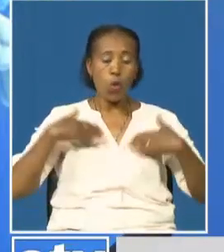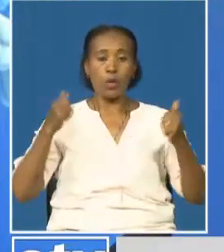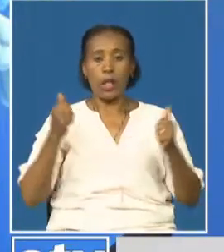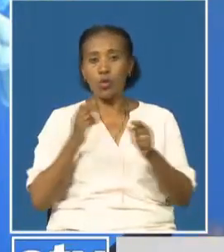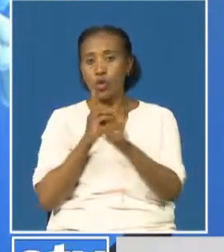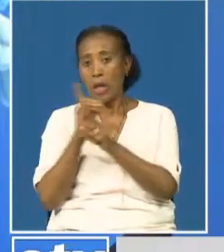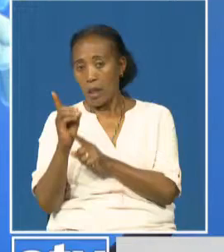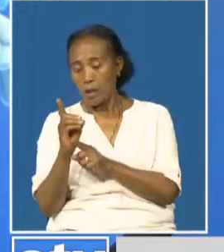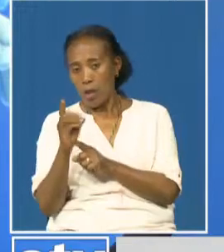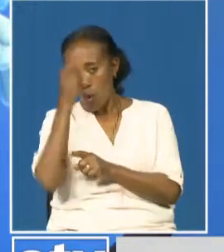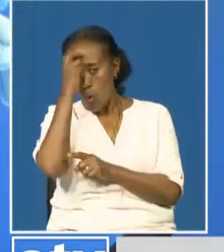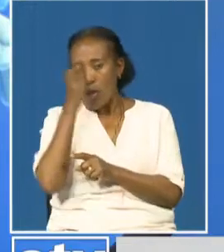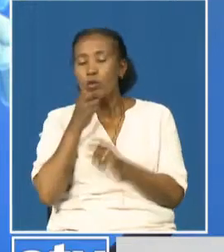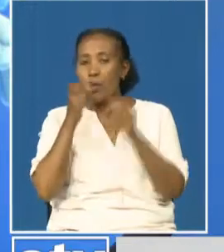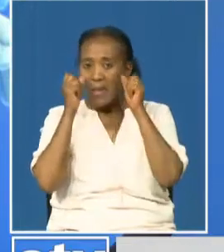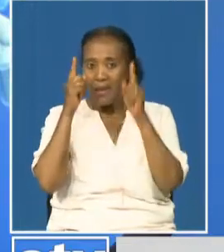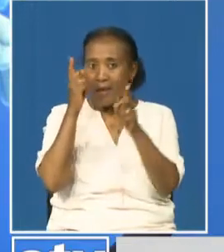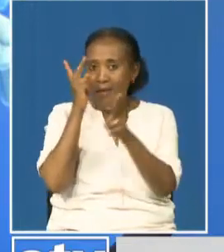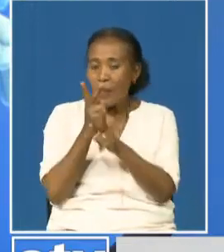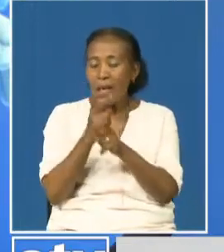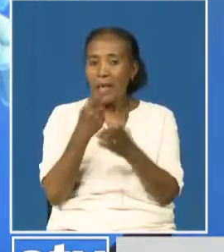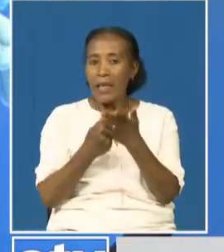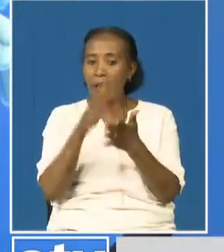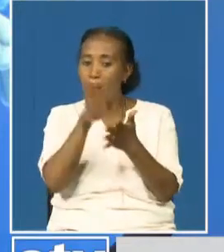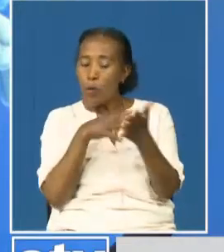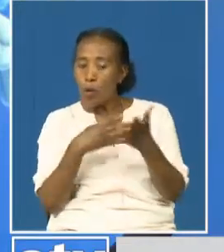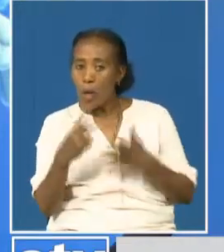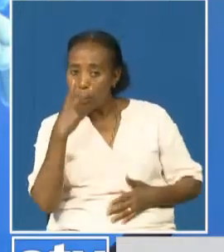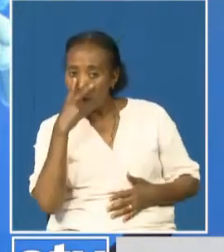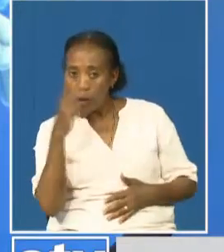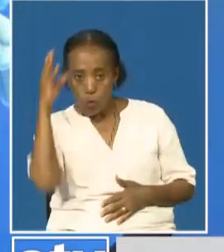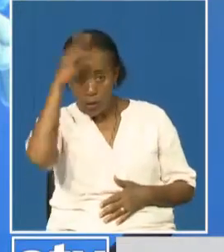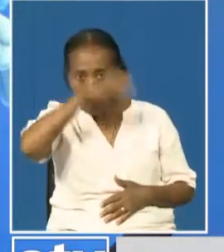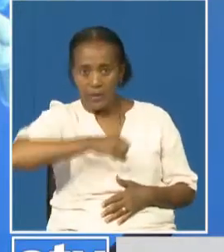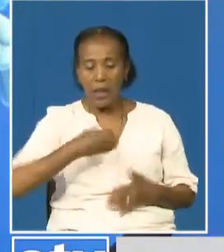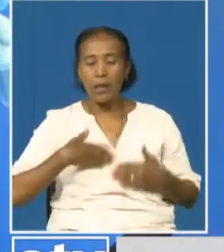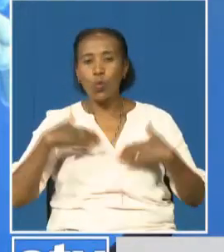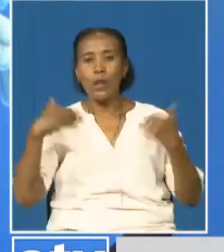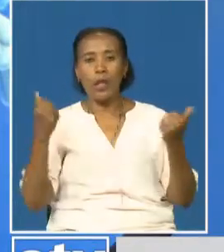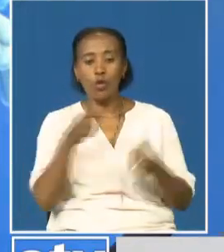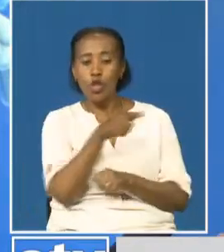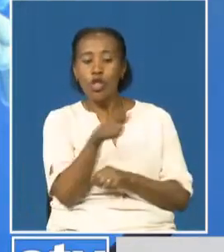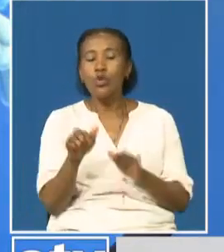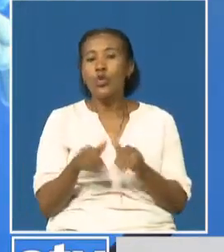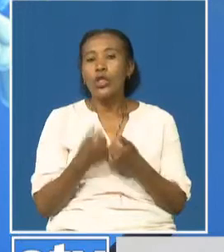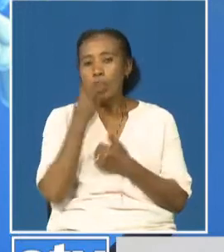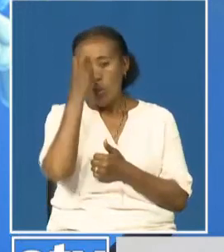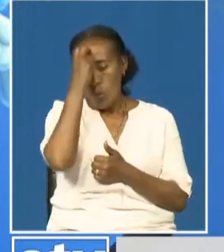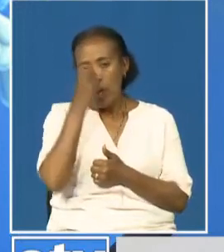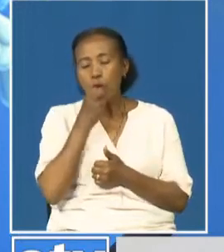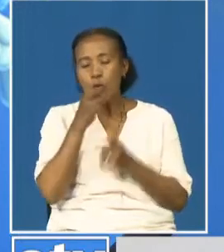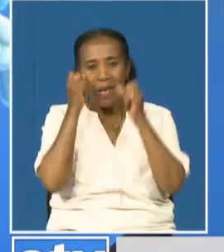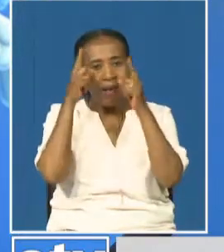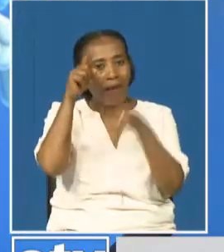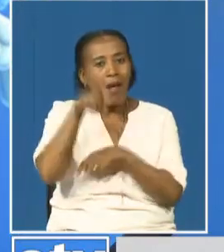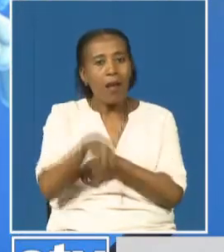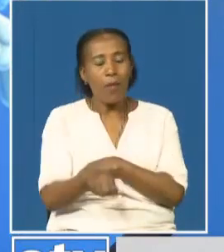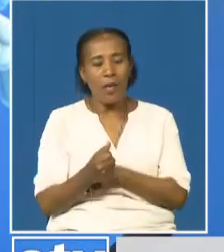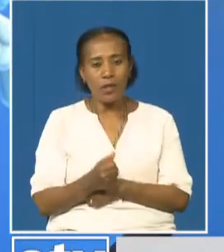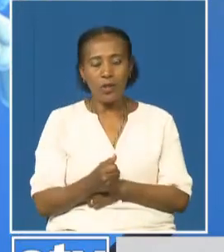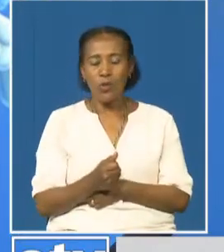ሳይ ደግሞ ወላጆቻቸውን መረዳት ይጠበቃል። ይህም ፕሮግራም እያዩ ነው ብለን እንገምታለን ወጣቶች። እነሱስ እንዴት ነው ወላጆቻቸውን መረዳት